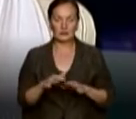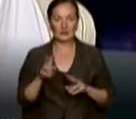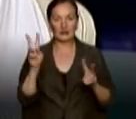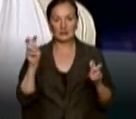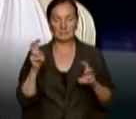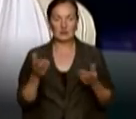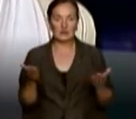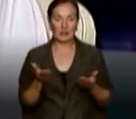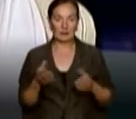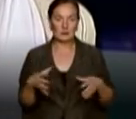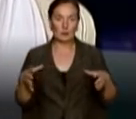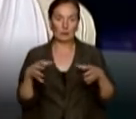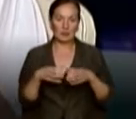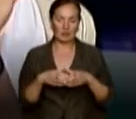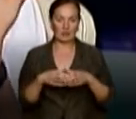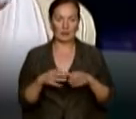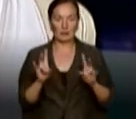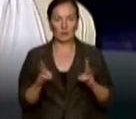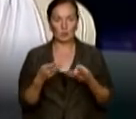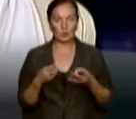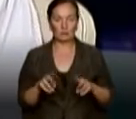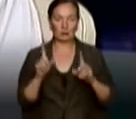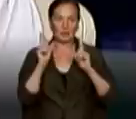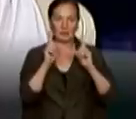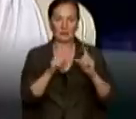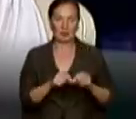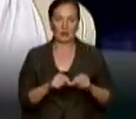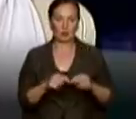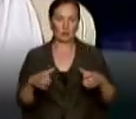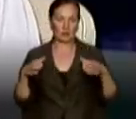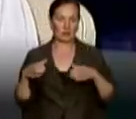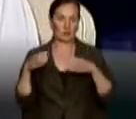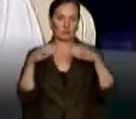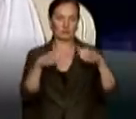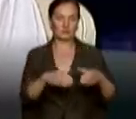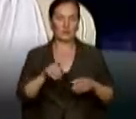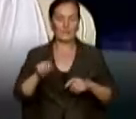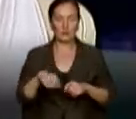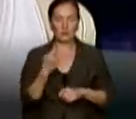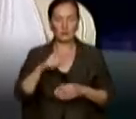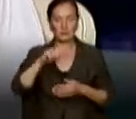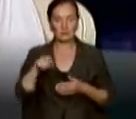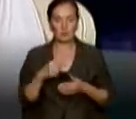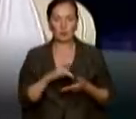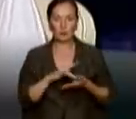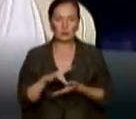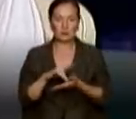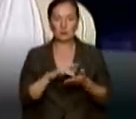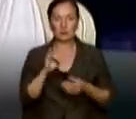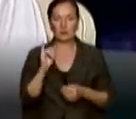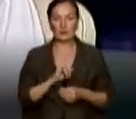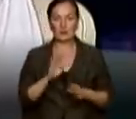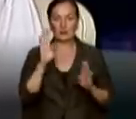там об'єднаннями, клубами і так далі, їдуть великою кількістю з порушенням усіх і вимог, як туристичних, і, як бачимо,